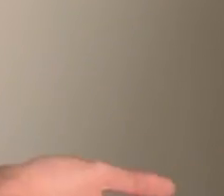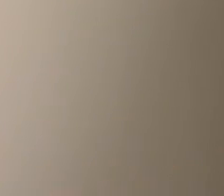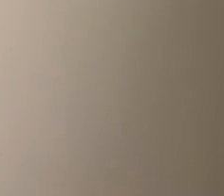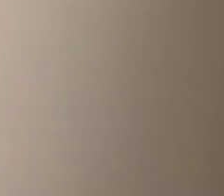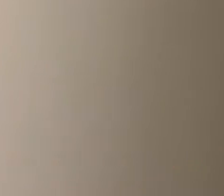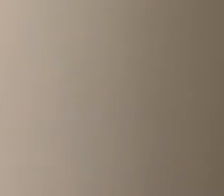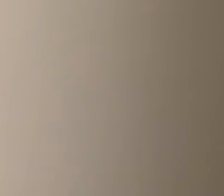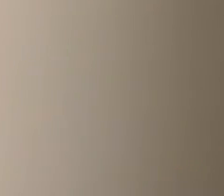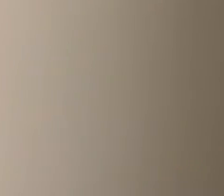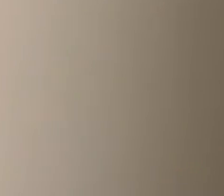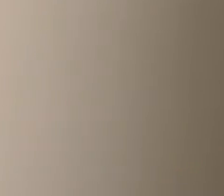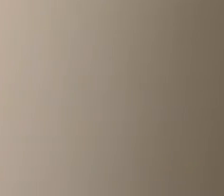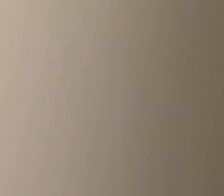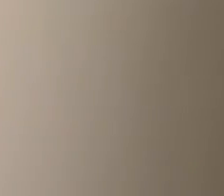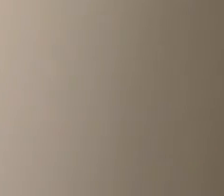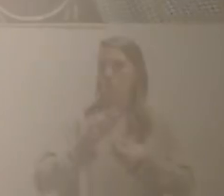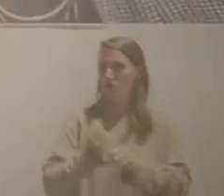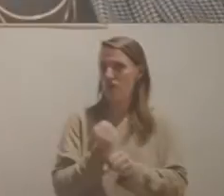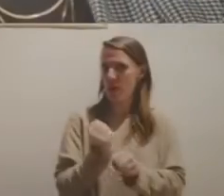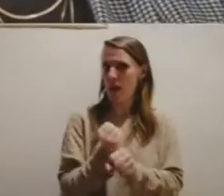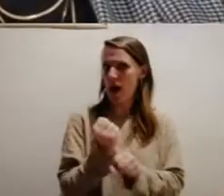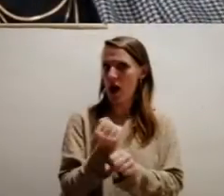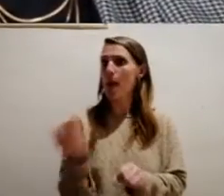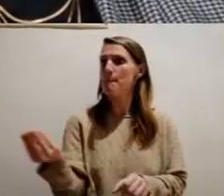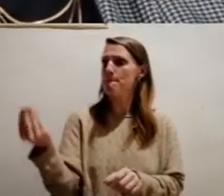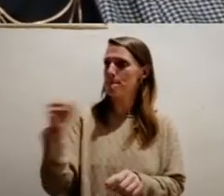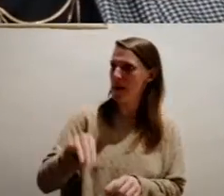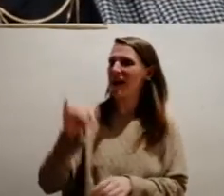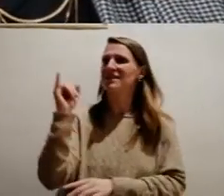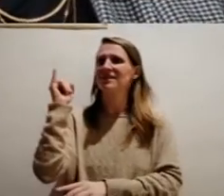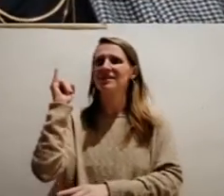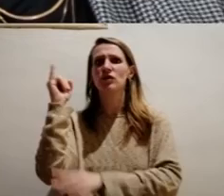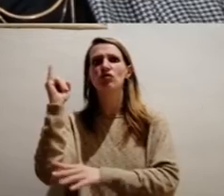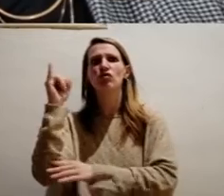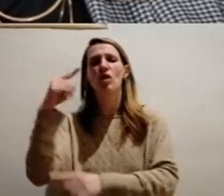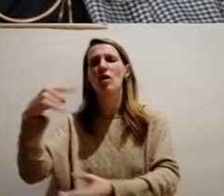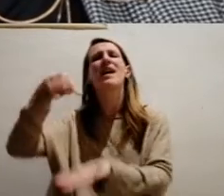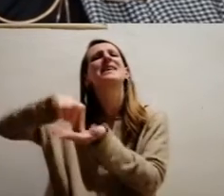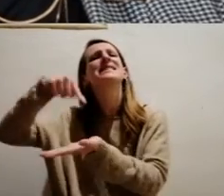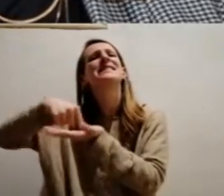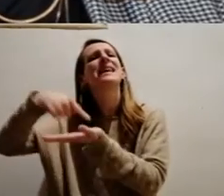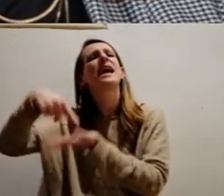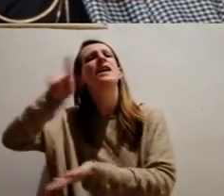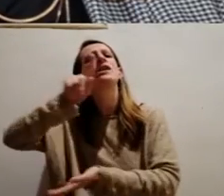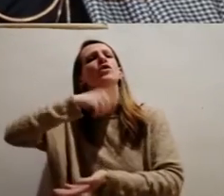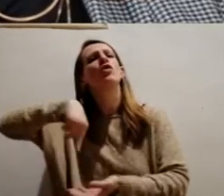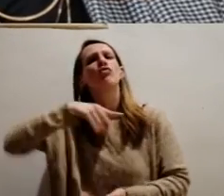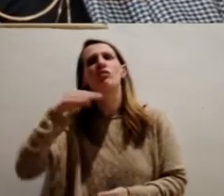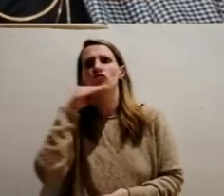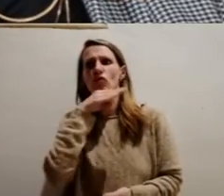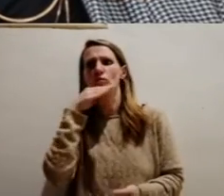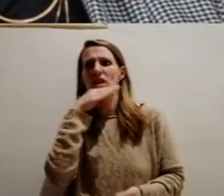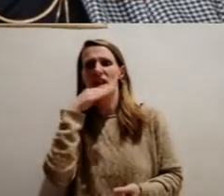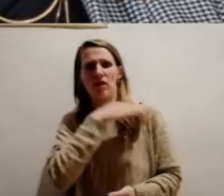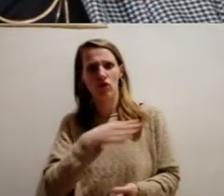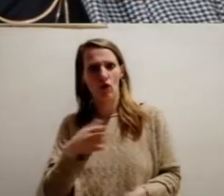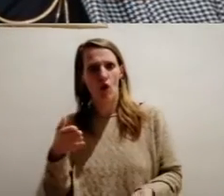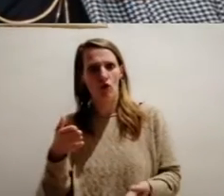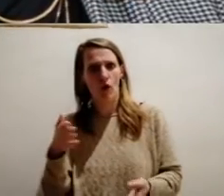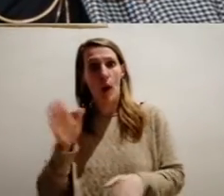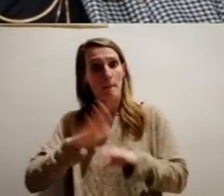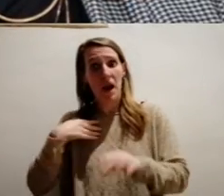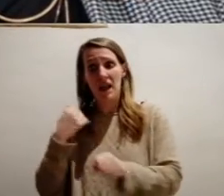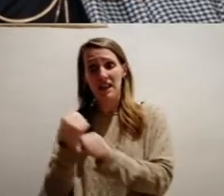diferents i en canvi només veiem un tipus de teta. La institució nos exige una licència administrativa d'una activitat que no